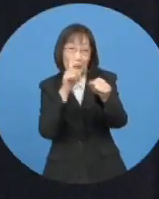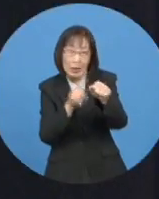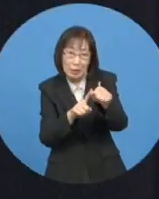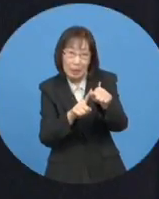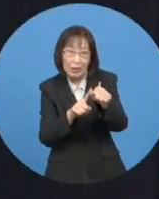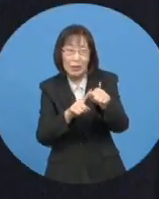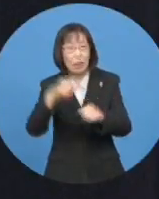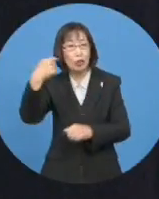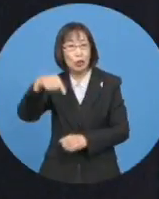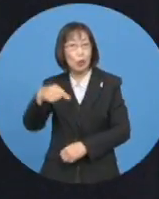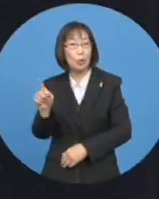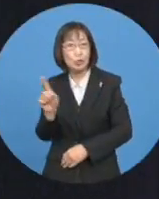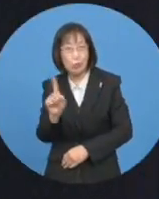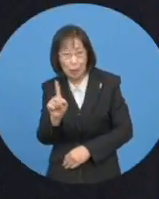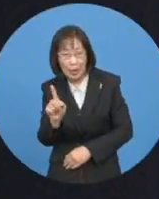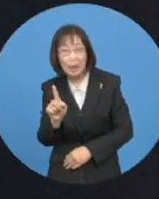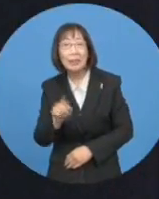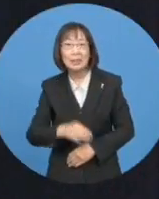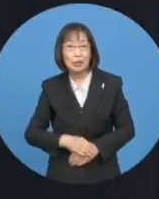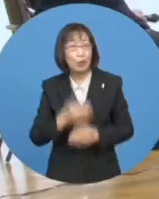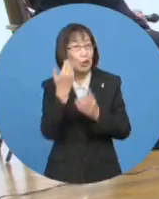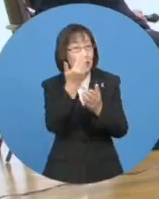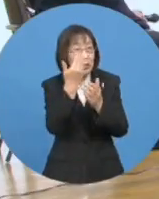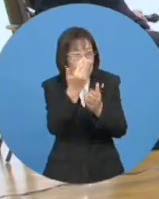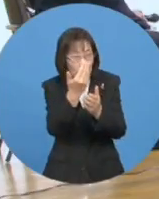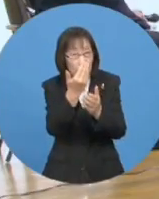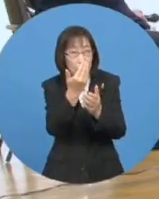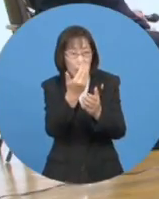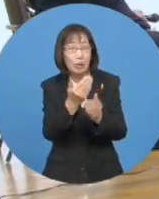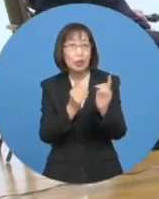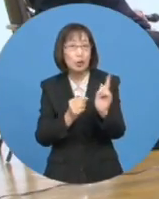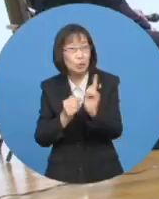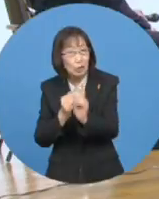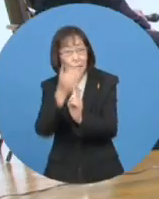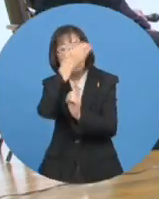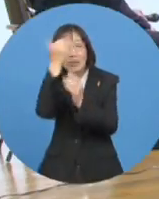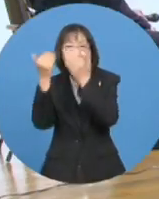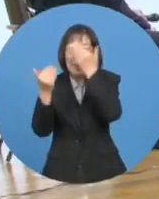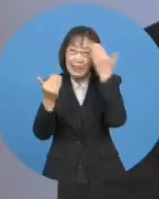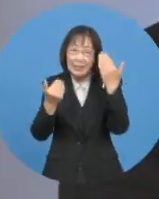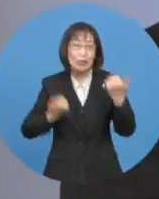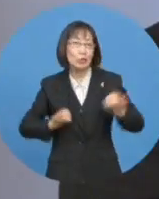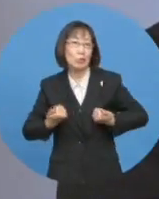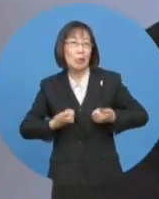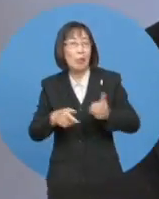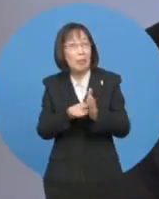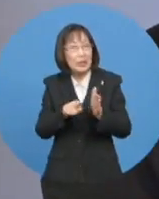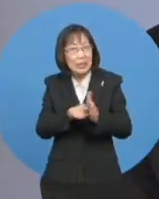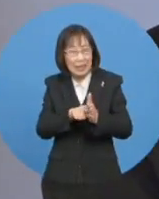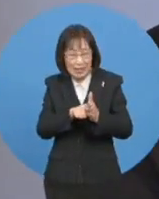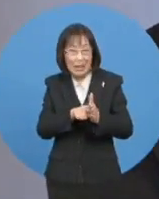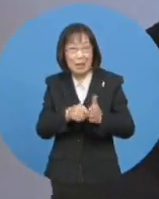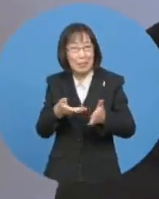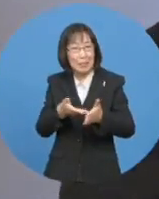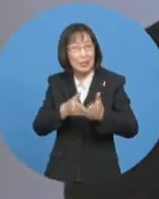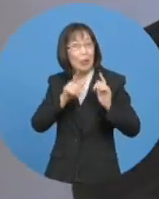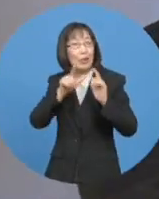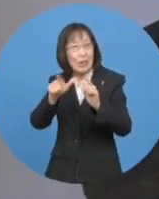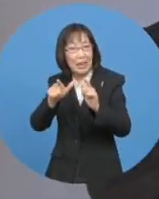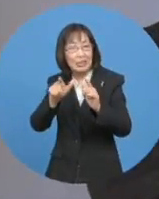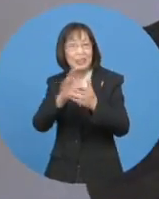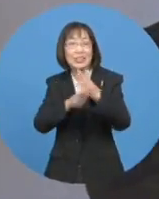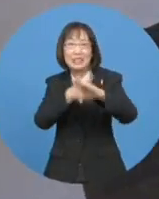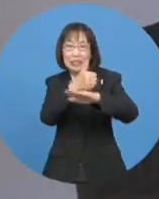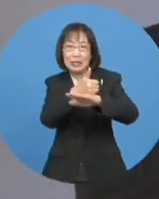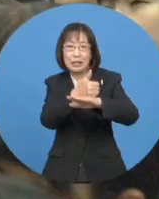とは。その一つ一つに丁寧にユーモアを交えて答える知事。高校生たちはどう感じたんで